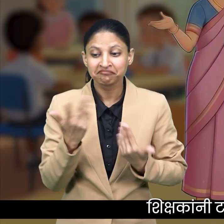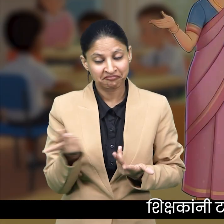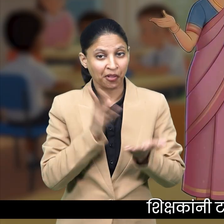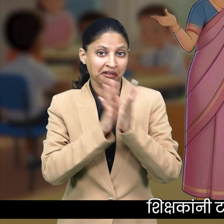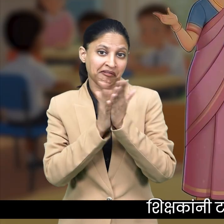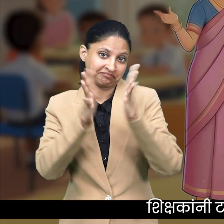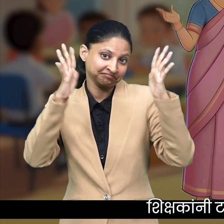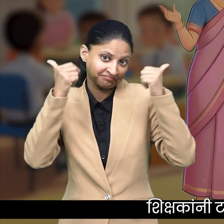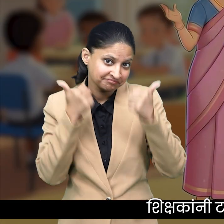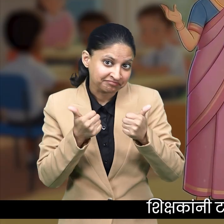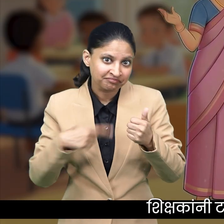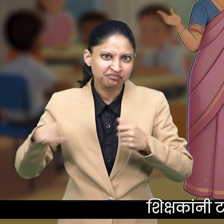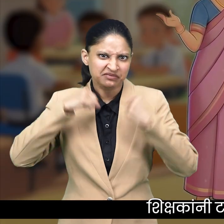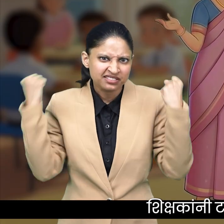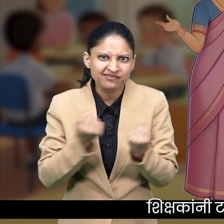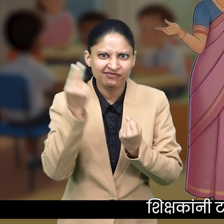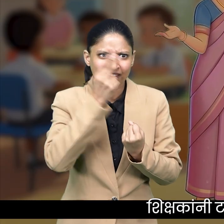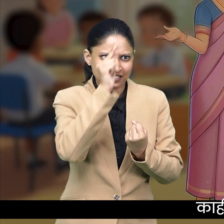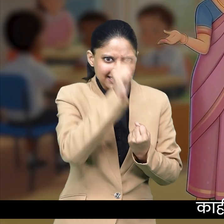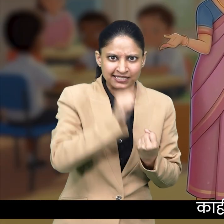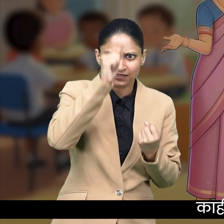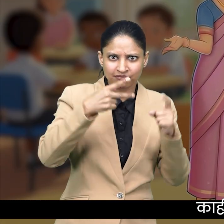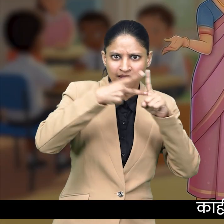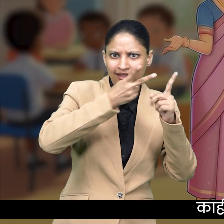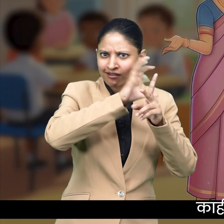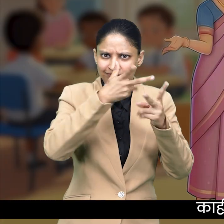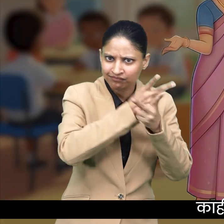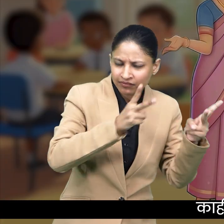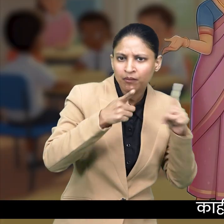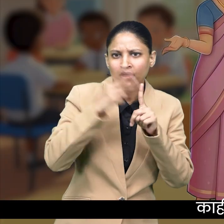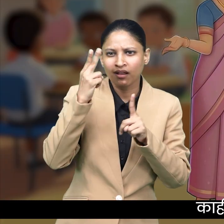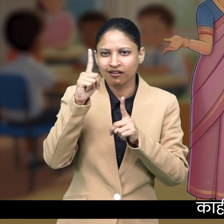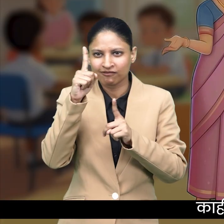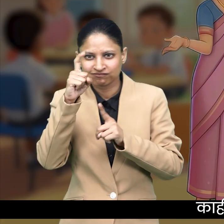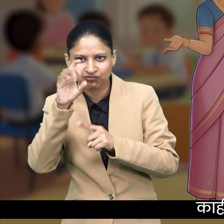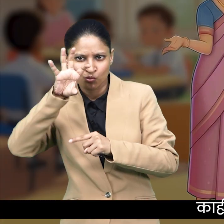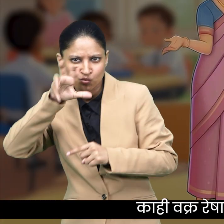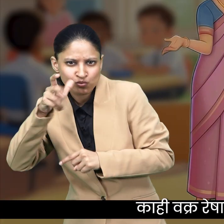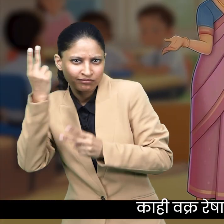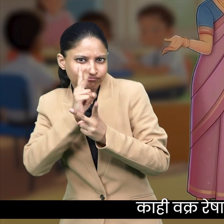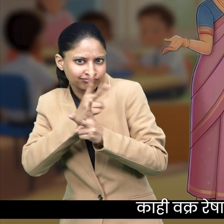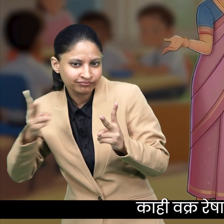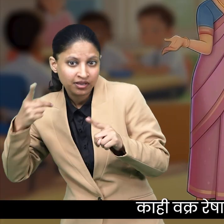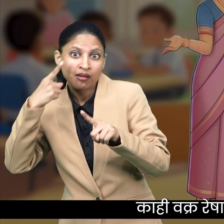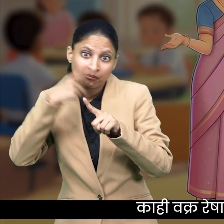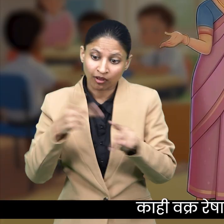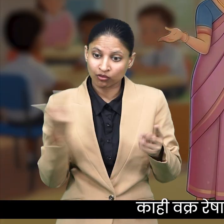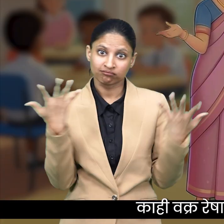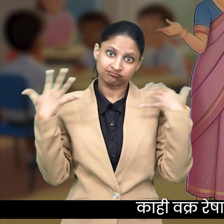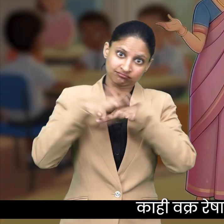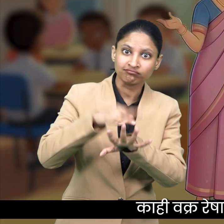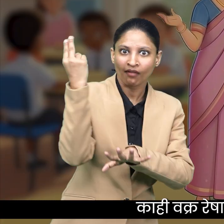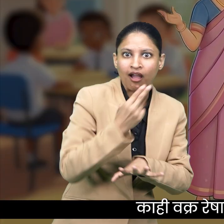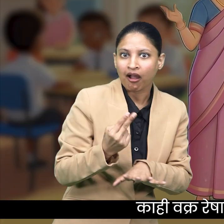शिक्षकांनी टाळ्या वाजवल्या आणि म्हणाले, छान. काही आकार सरळ रेषा वापरतात, काही